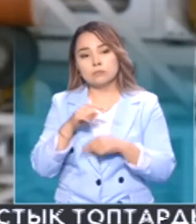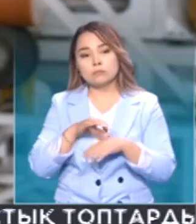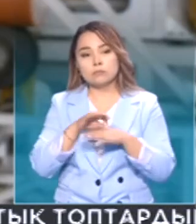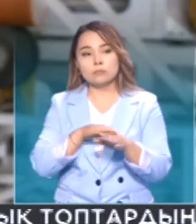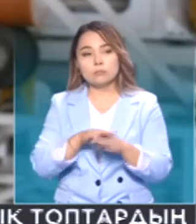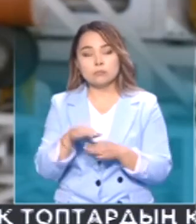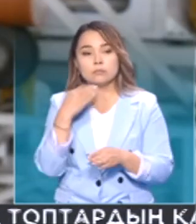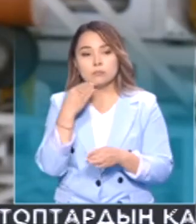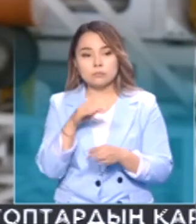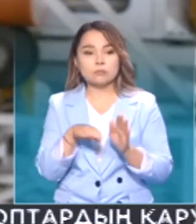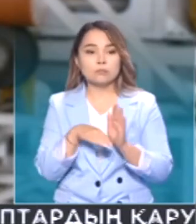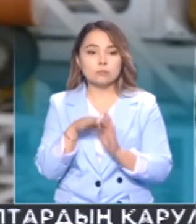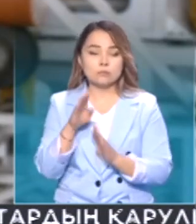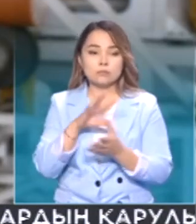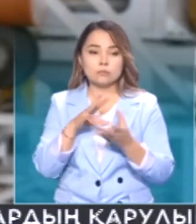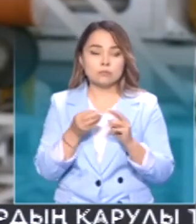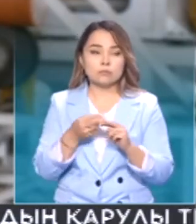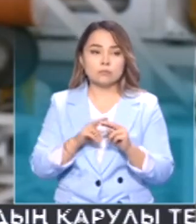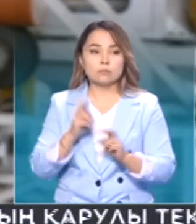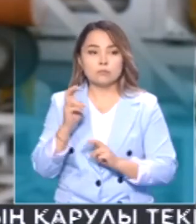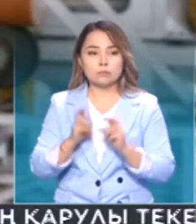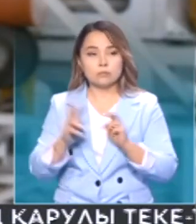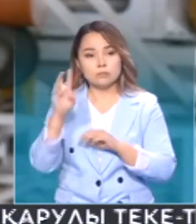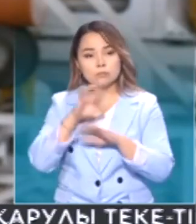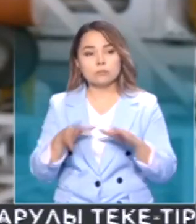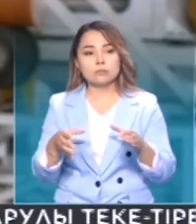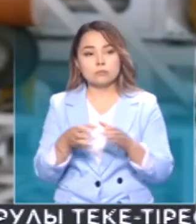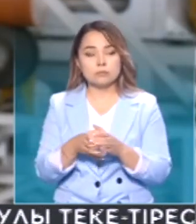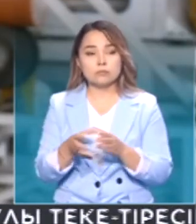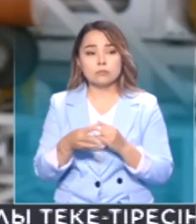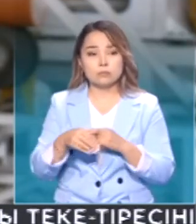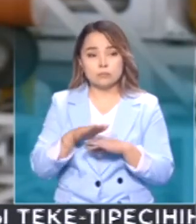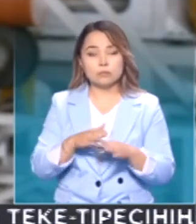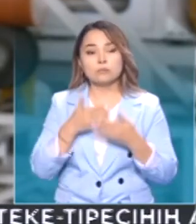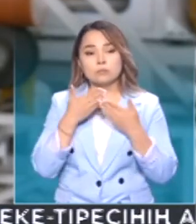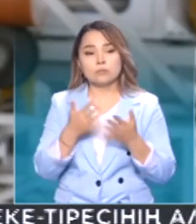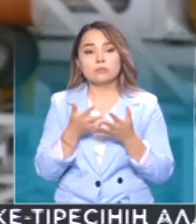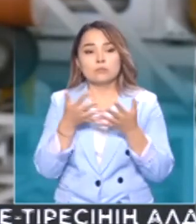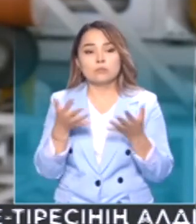Сапа жағынан өзгелерден кем түспейтін өнімдеріміз еліміздің барлық аймақтарында үлкен сұранысқа ие.